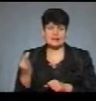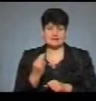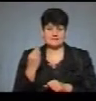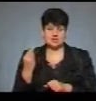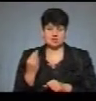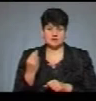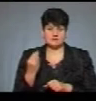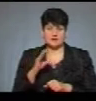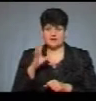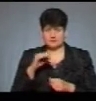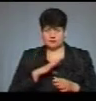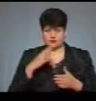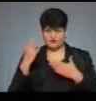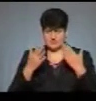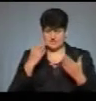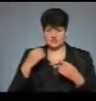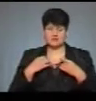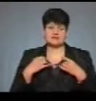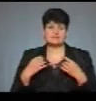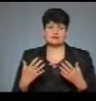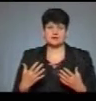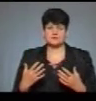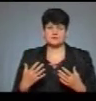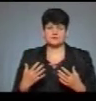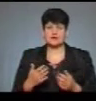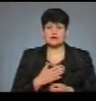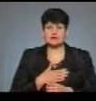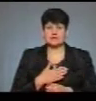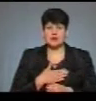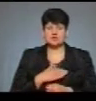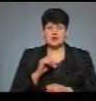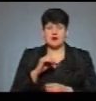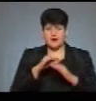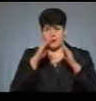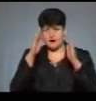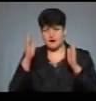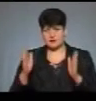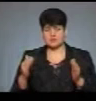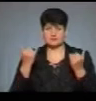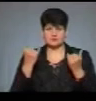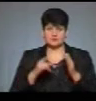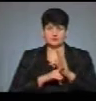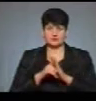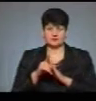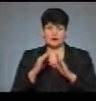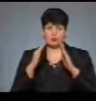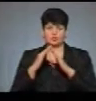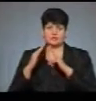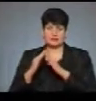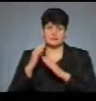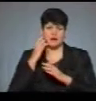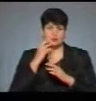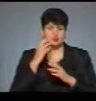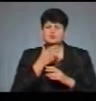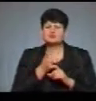і всім було веселіше на свята. Ну і наші арки, ми вже їх сьогодні засвітили, вони в нас на будинках біля Пушкіна, дуже